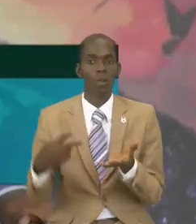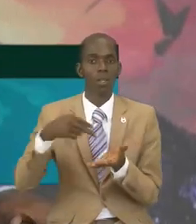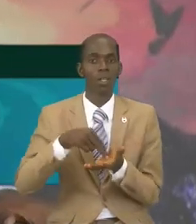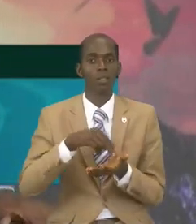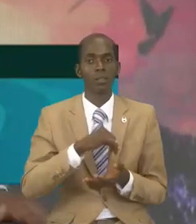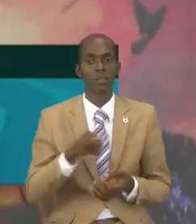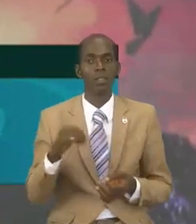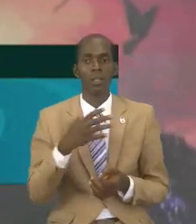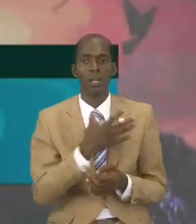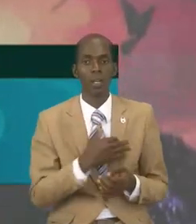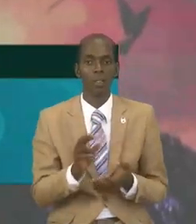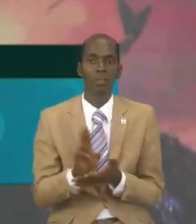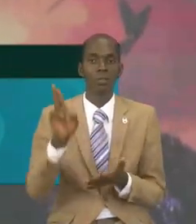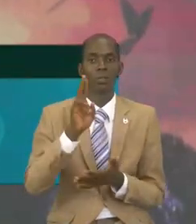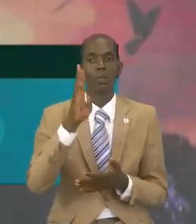de ressusciter.